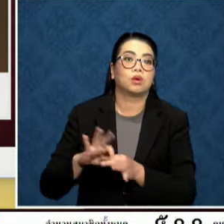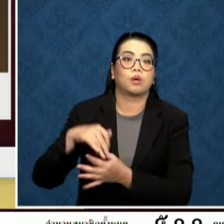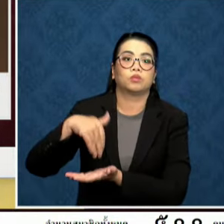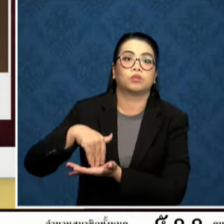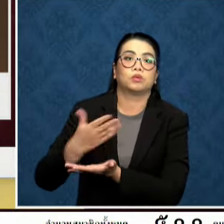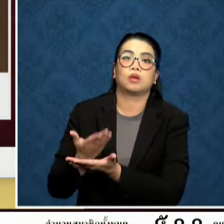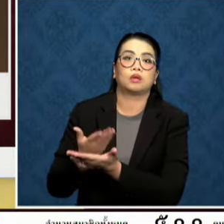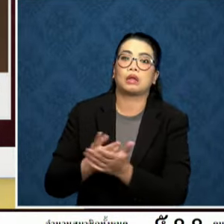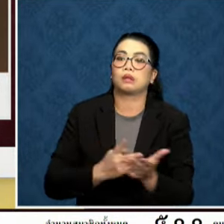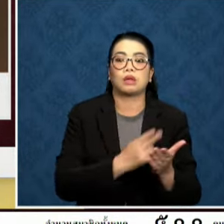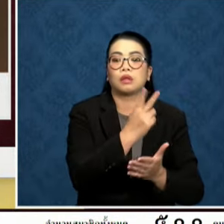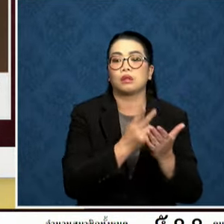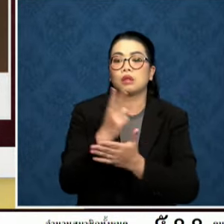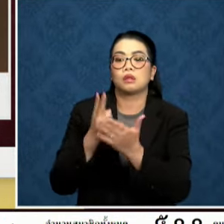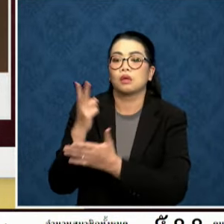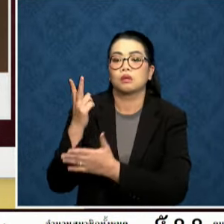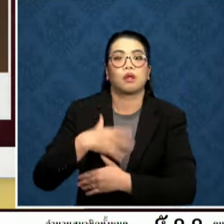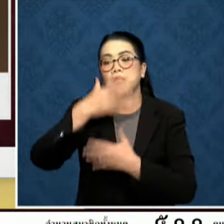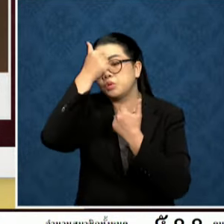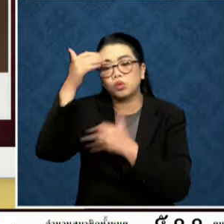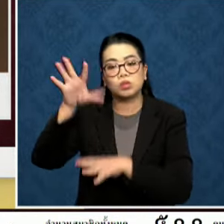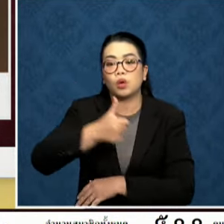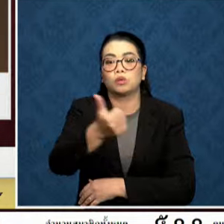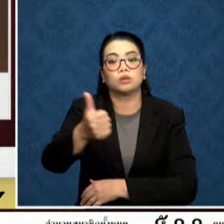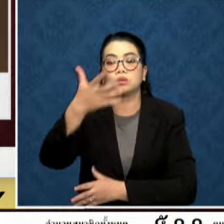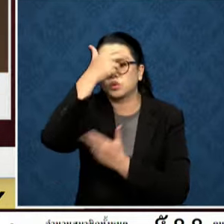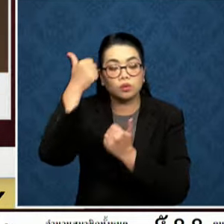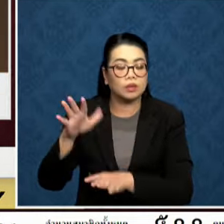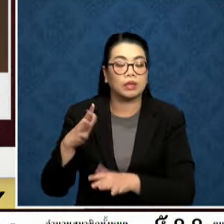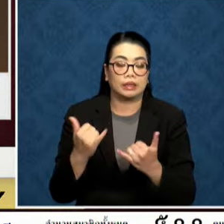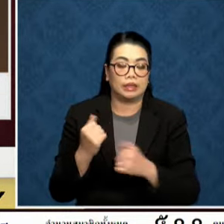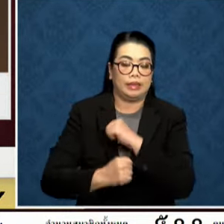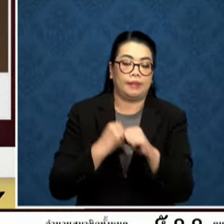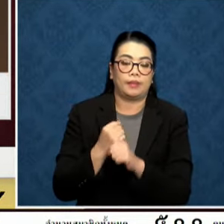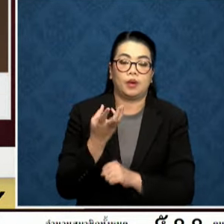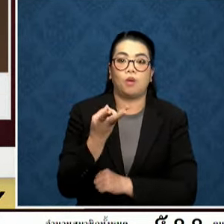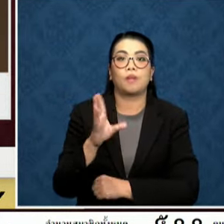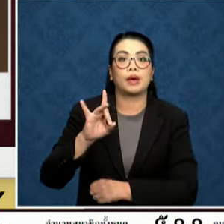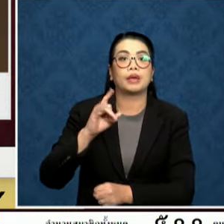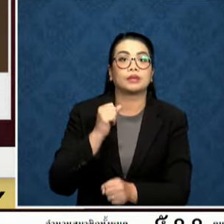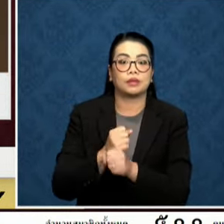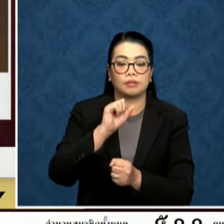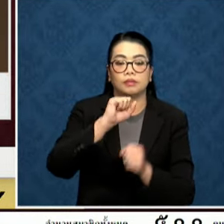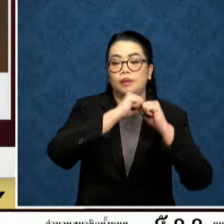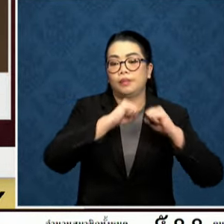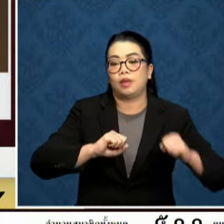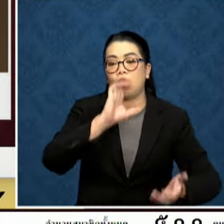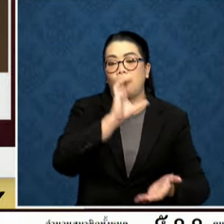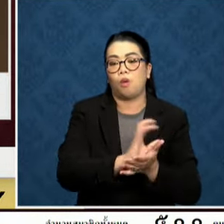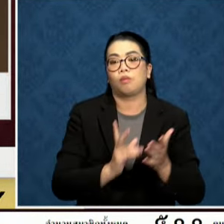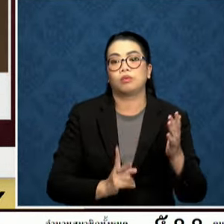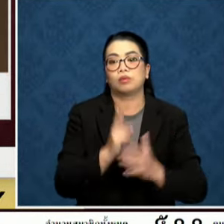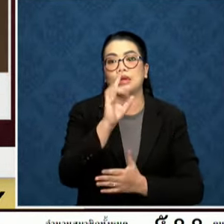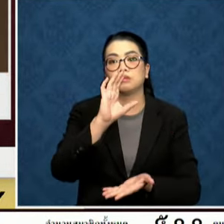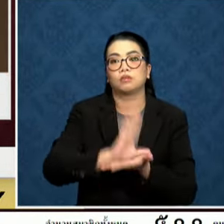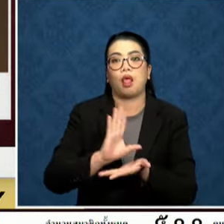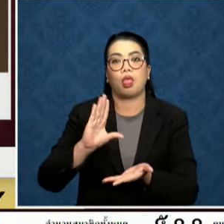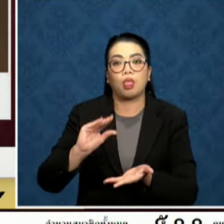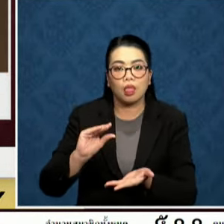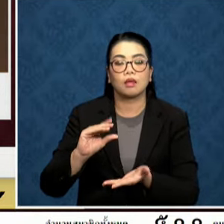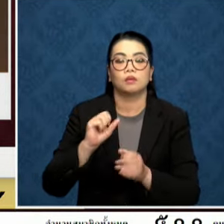ลูกใครนะคะแมทชิ่งฟันค่ะที่นายกประกาศว่าจะทำในปี 68ค่ะก็โดนสำนักงบประมาณตัดไปเช่นเดียวกันนะคะ